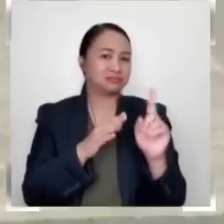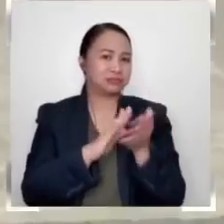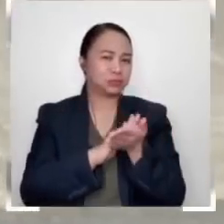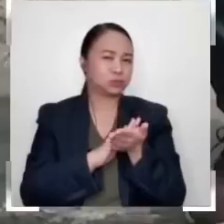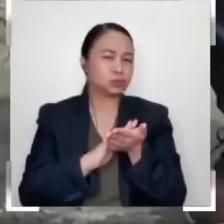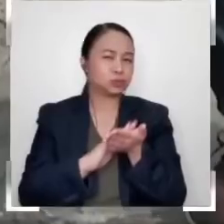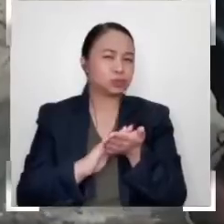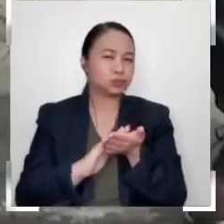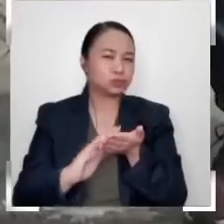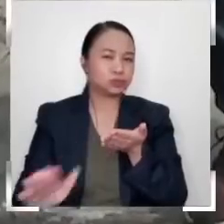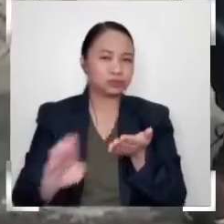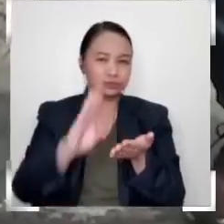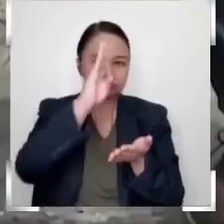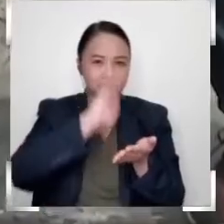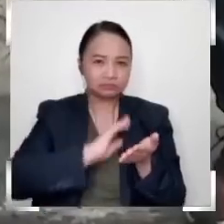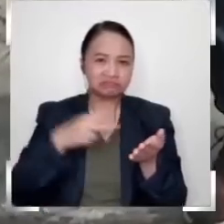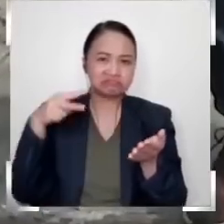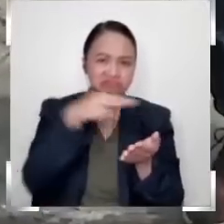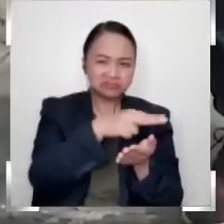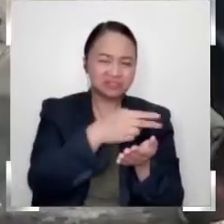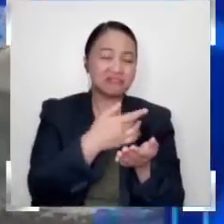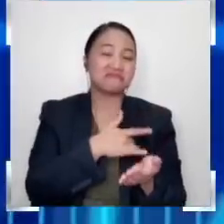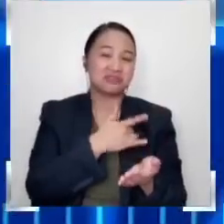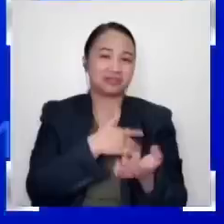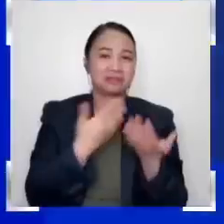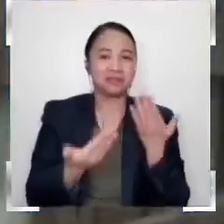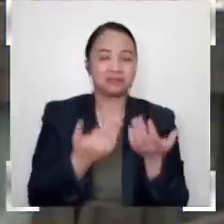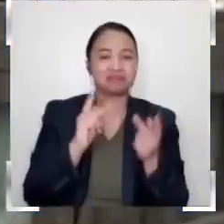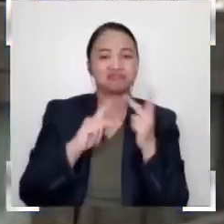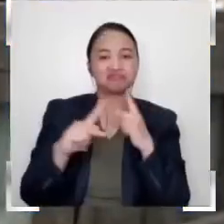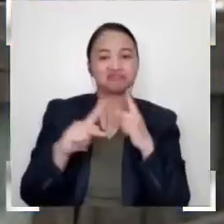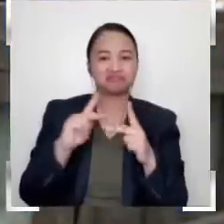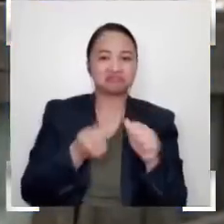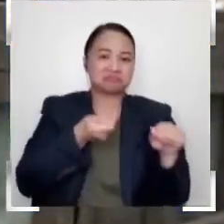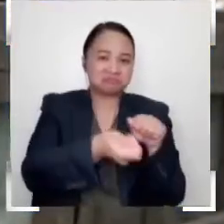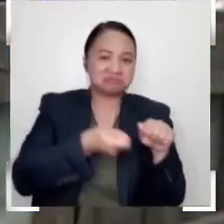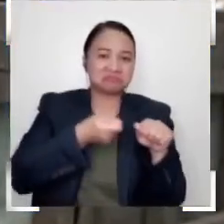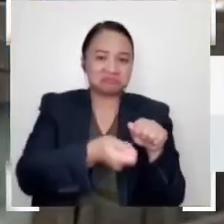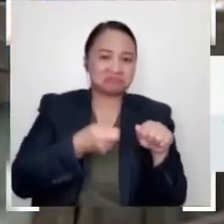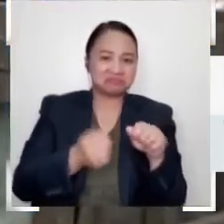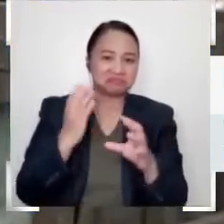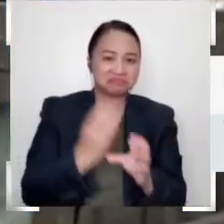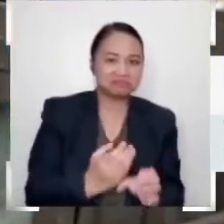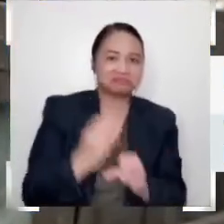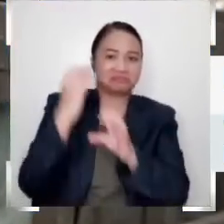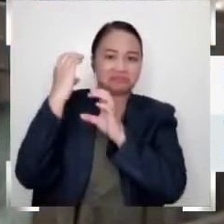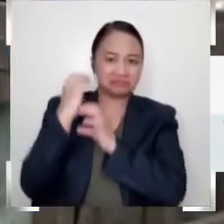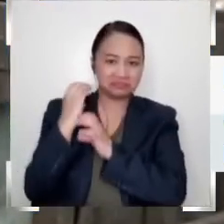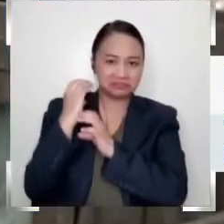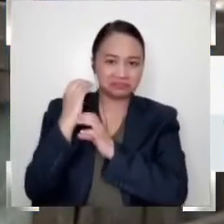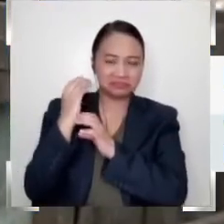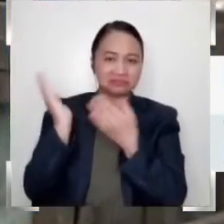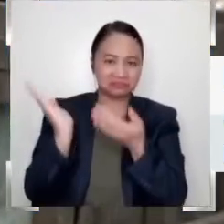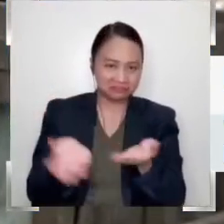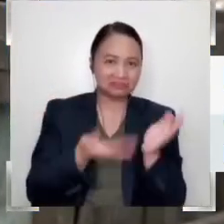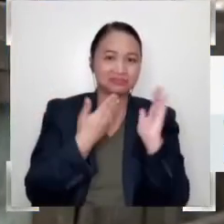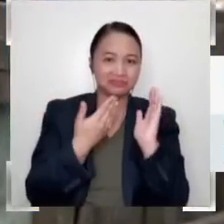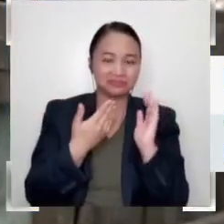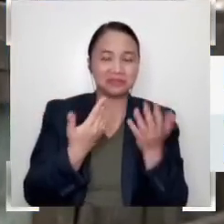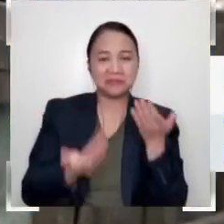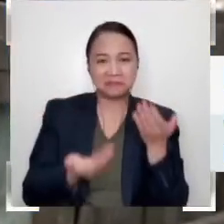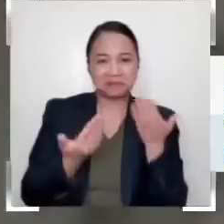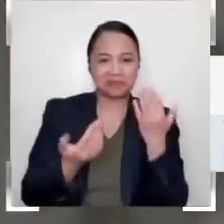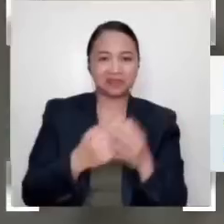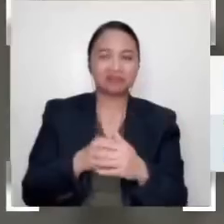pagkakaputol. Suspecha nila, eh nilagari. Nilagari, mga alangan yung oras. Sunari, mga lang, alauna, last